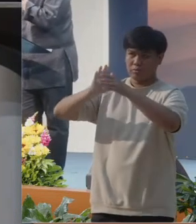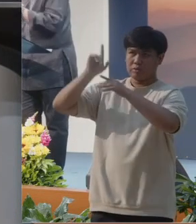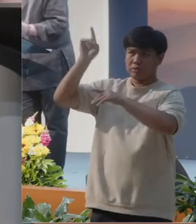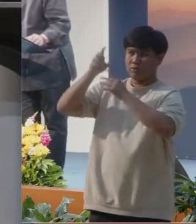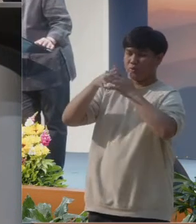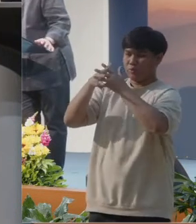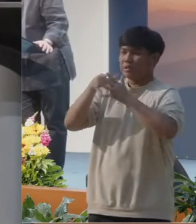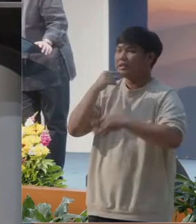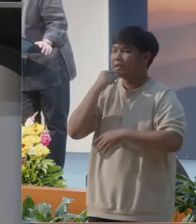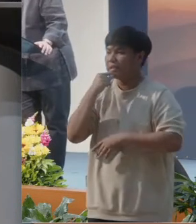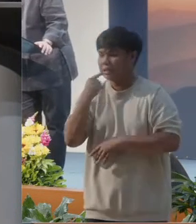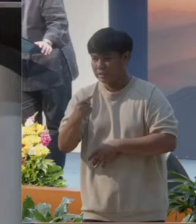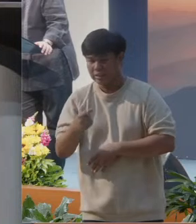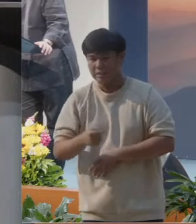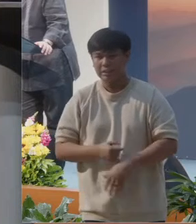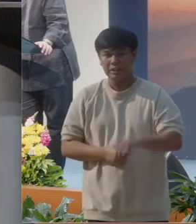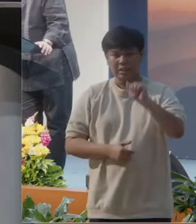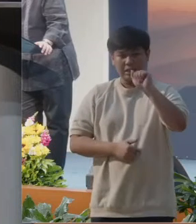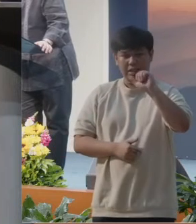niya,